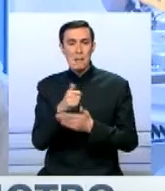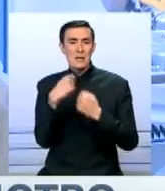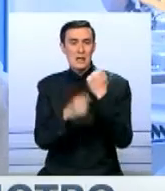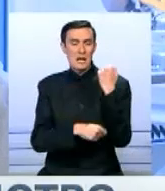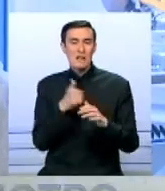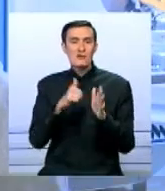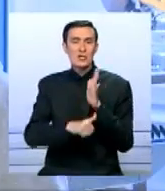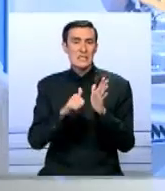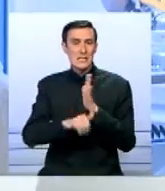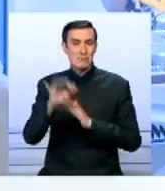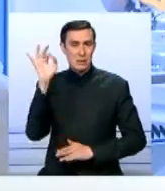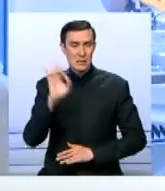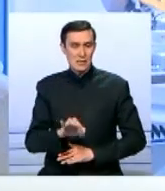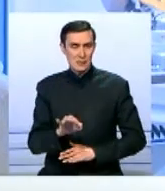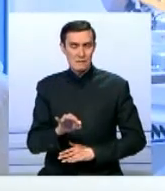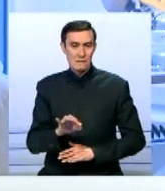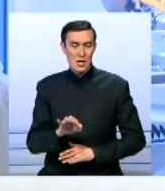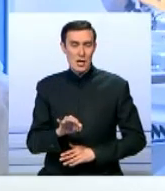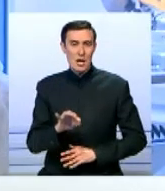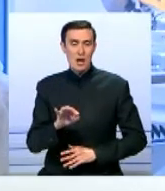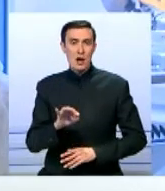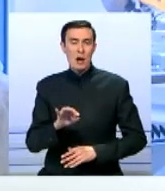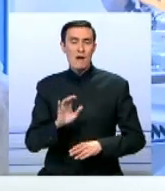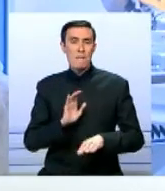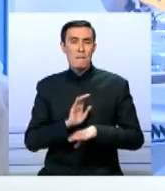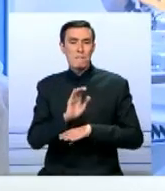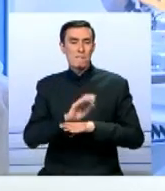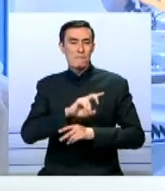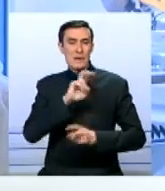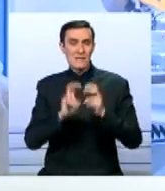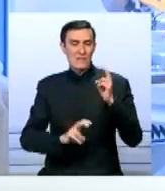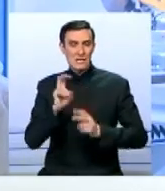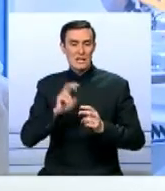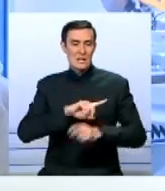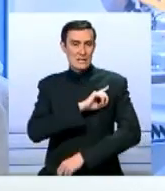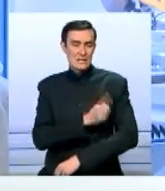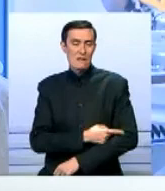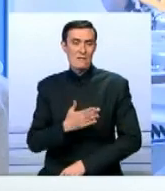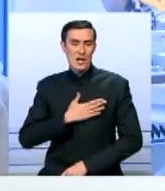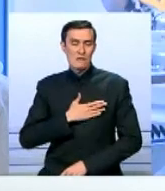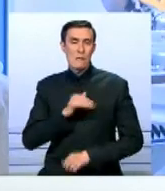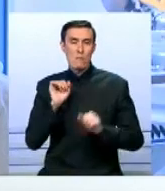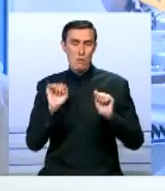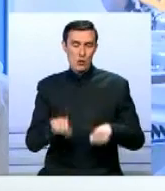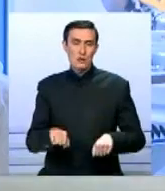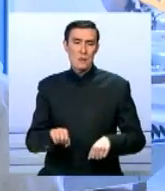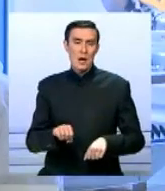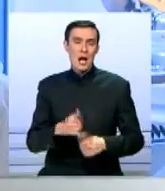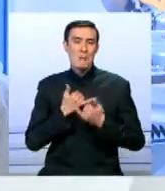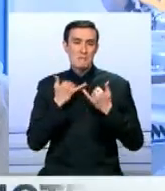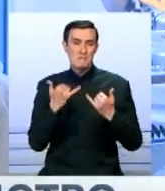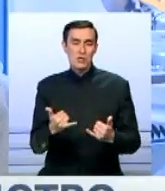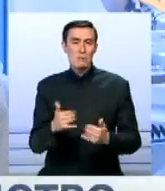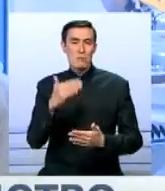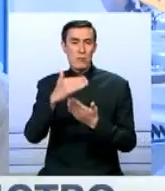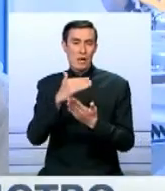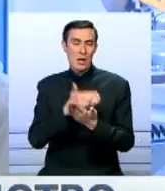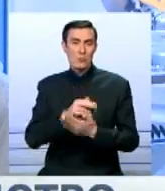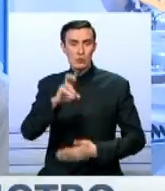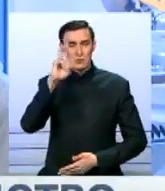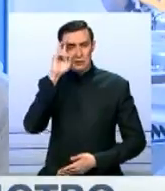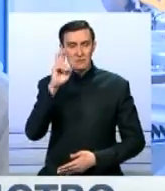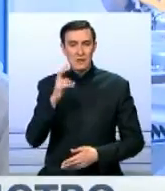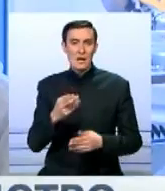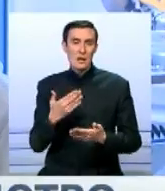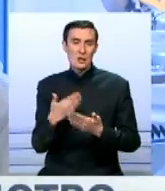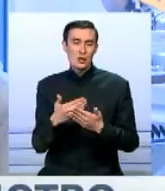60%. По производительности наше предприятие вполне может обеспечить всю государственную программу. Насколько мне известно,